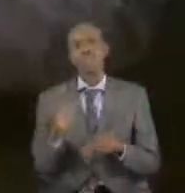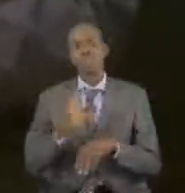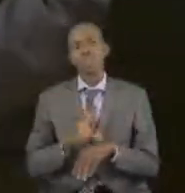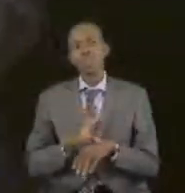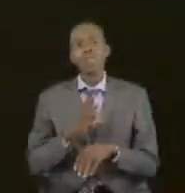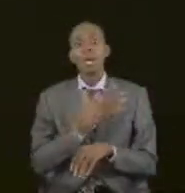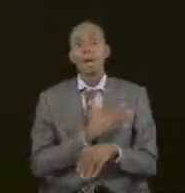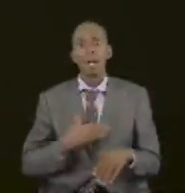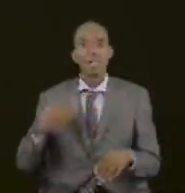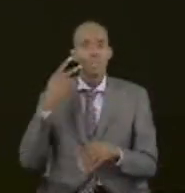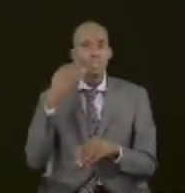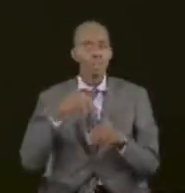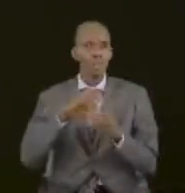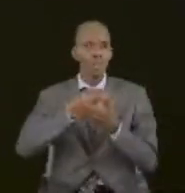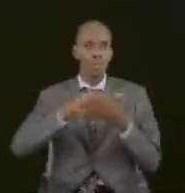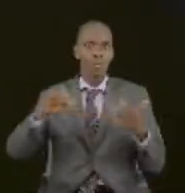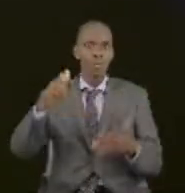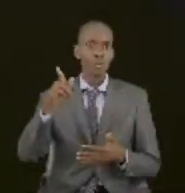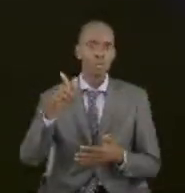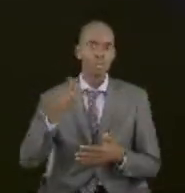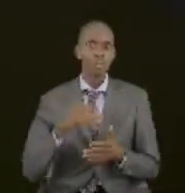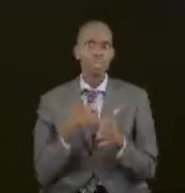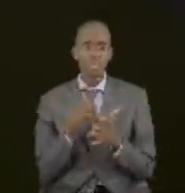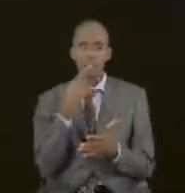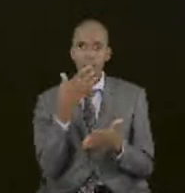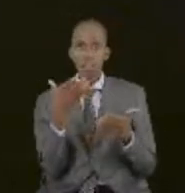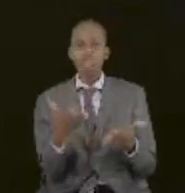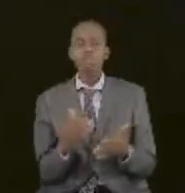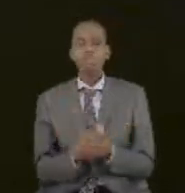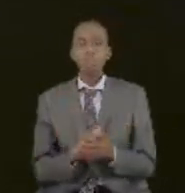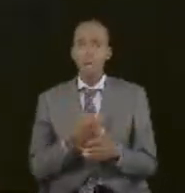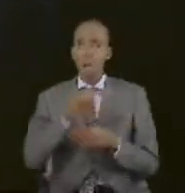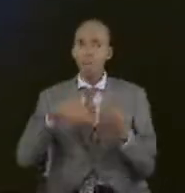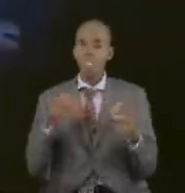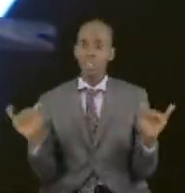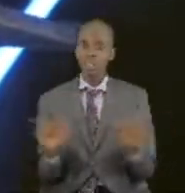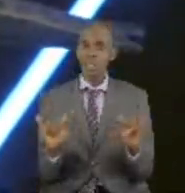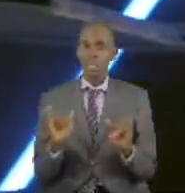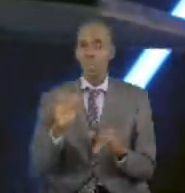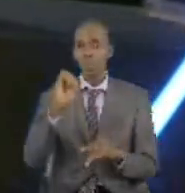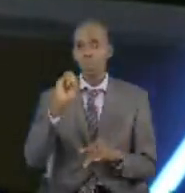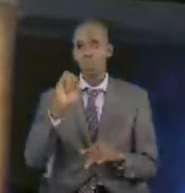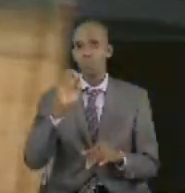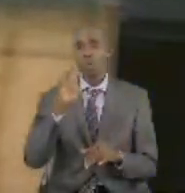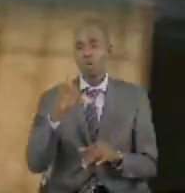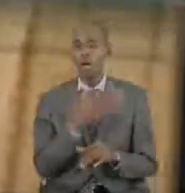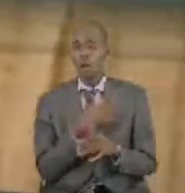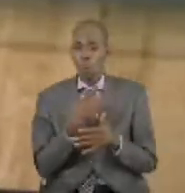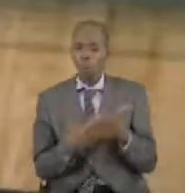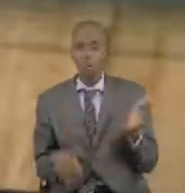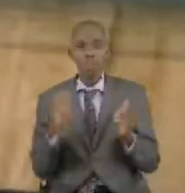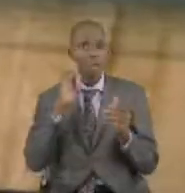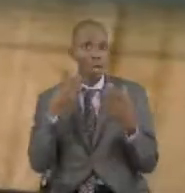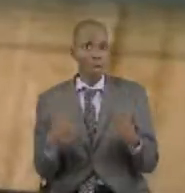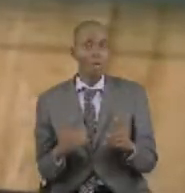verset 20 heures dans l'observateur tout seul et le parle de ce même paul de ce même seules les activités